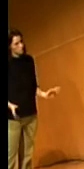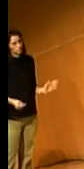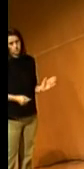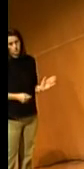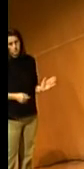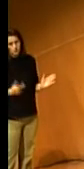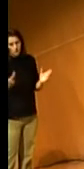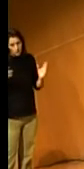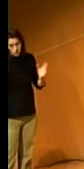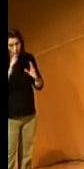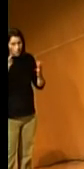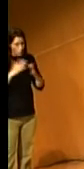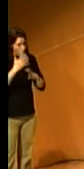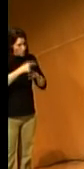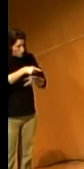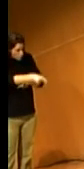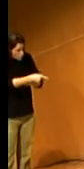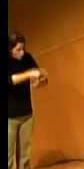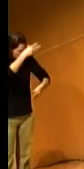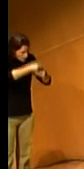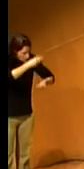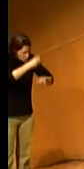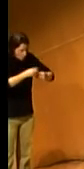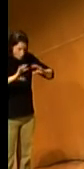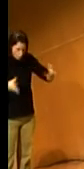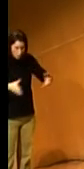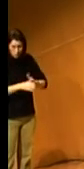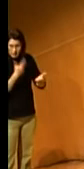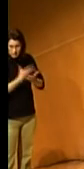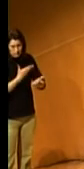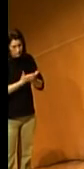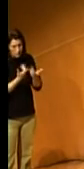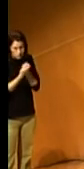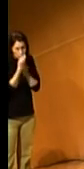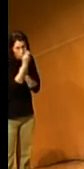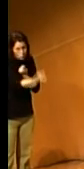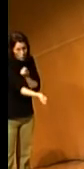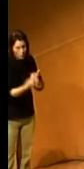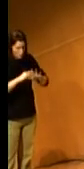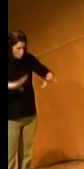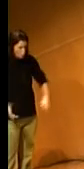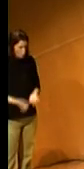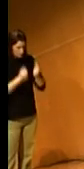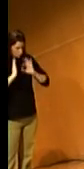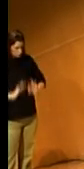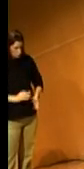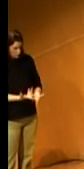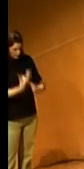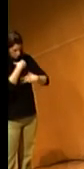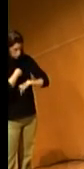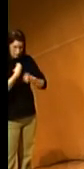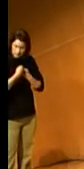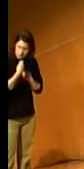Qu'il faut du temps pour apprendre, il faut du temps pour acquérir des compétences scolaires et puis pour